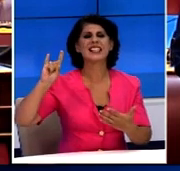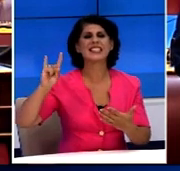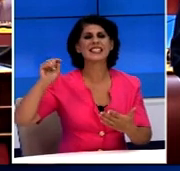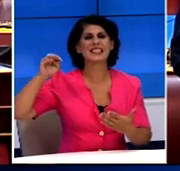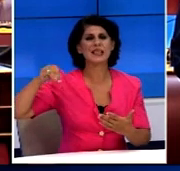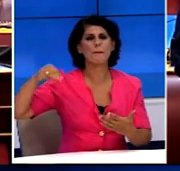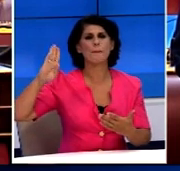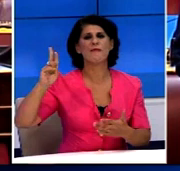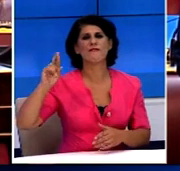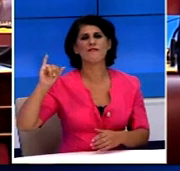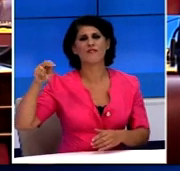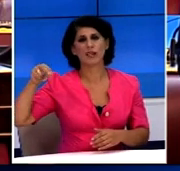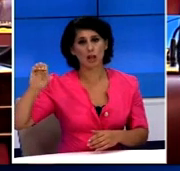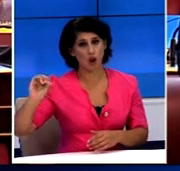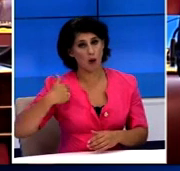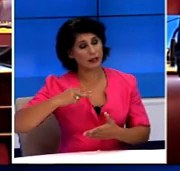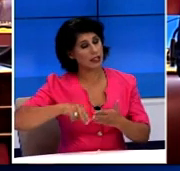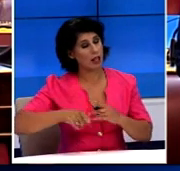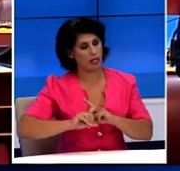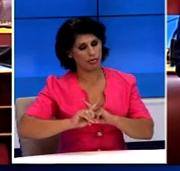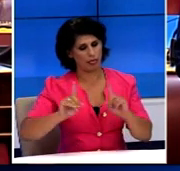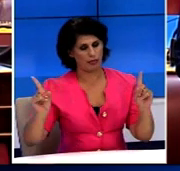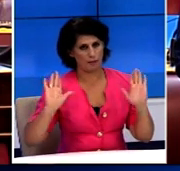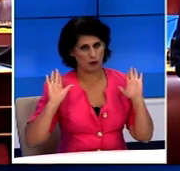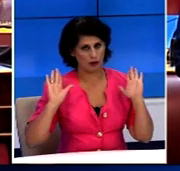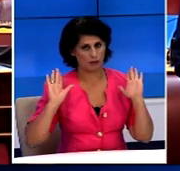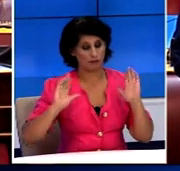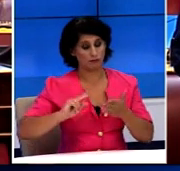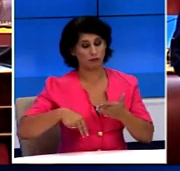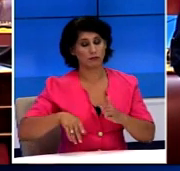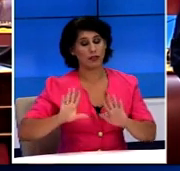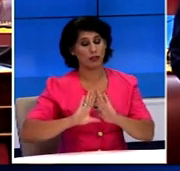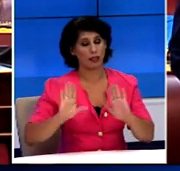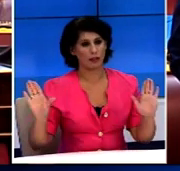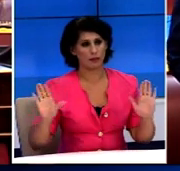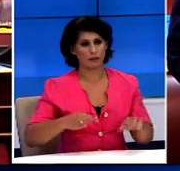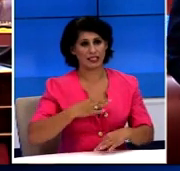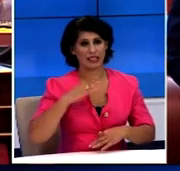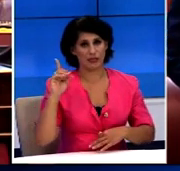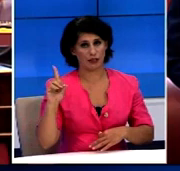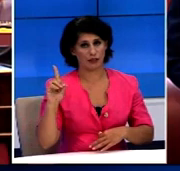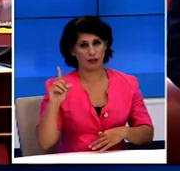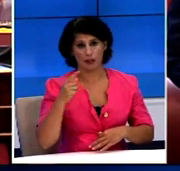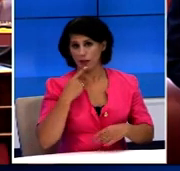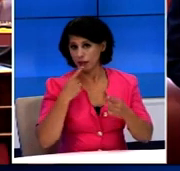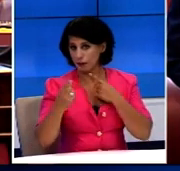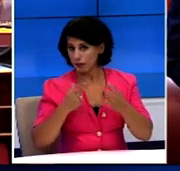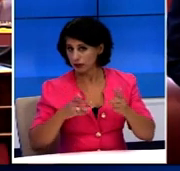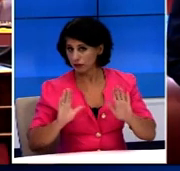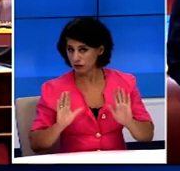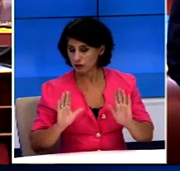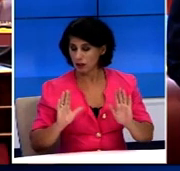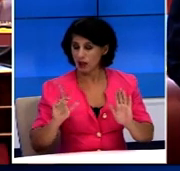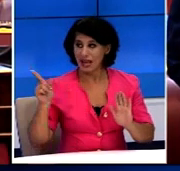δεν υπογράψαμε κάτι τέτοιο, δεν θα υπογράφαμε κάτι τέτοιο. Δεν θα υπογράφαμε κάτι τέτοιο, κύριε Δένδια, δεν είπατε, διαπραγματευτήκαμε.